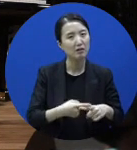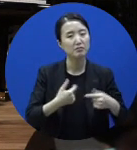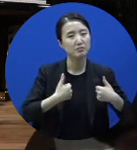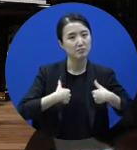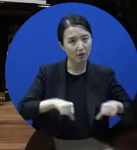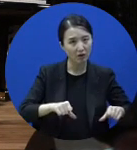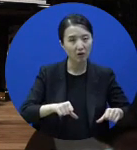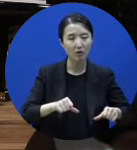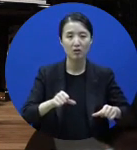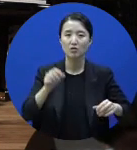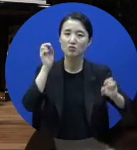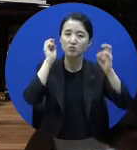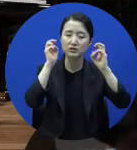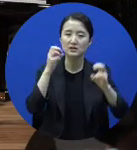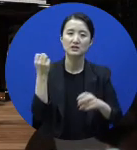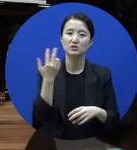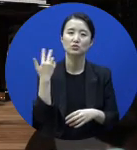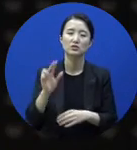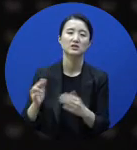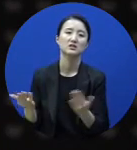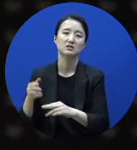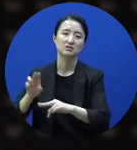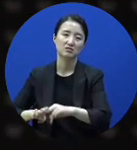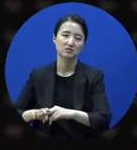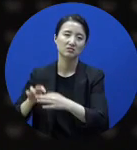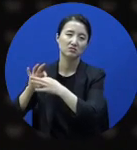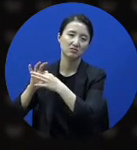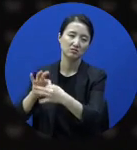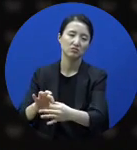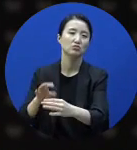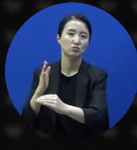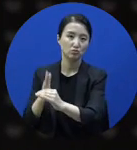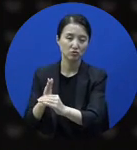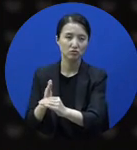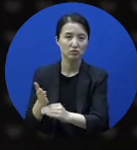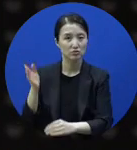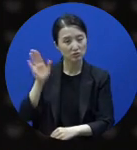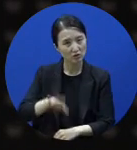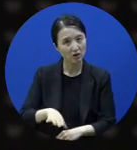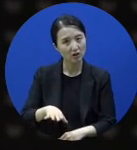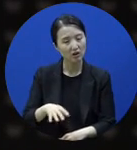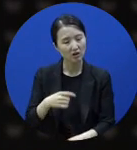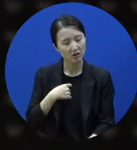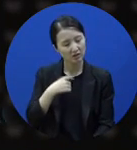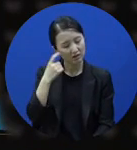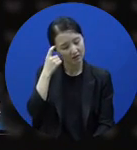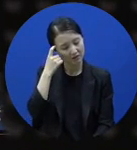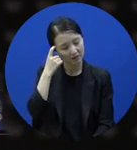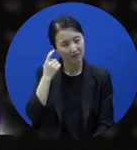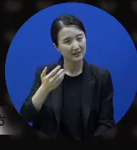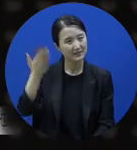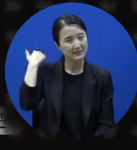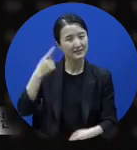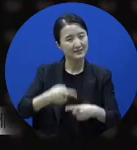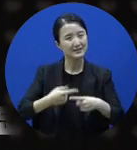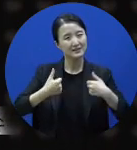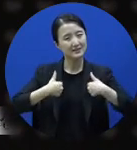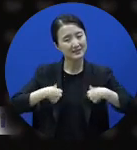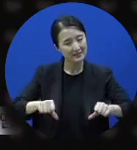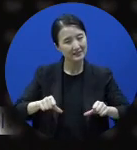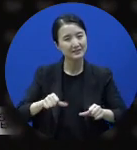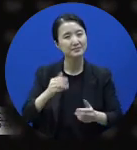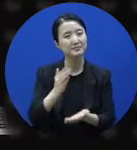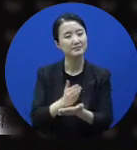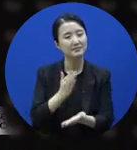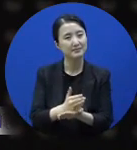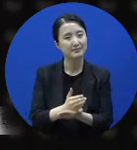선택한 다시 최근에 고민을 좀 하고 있는데 그때 했었으면 자기도 이 앞에서 그런 이야기를 할 수 있지 않을까라는 거죠.